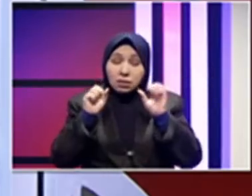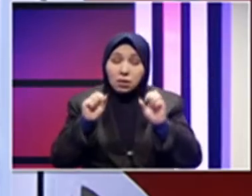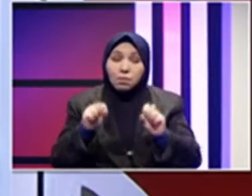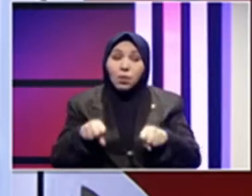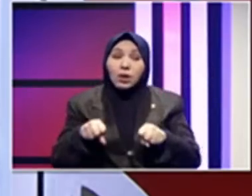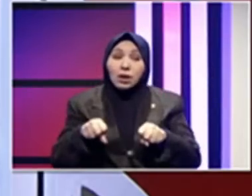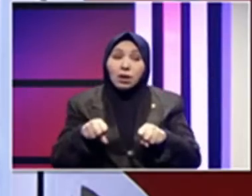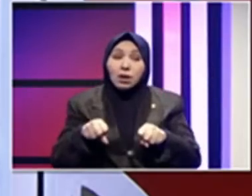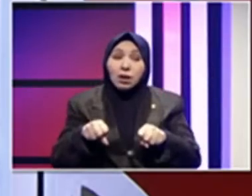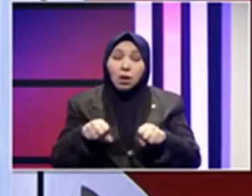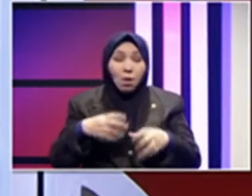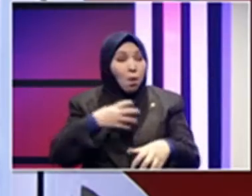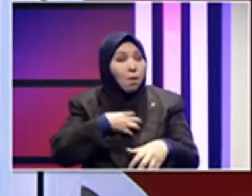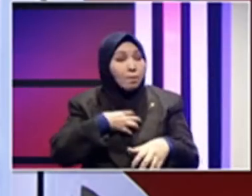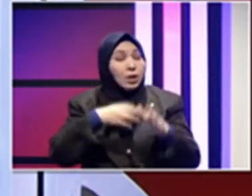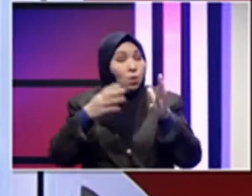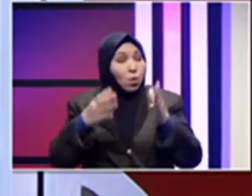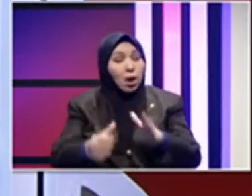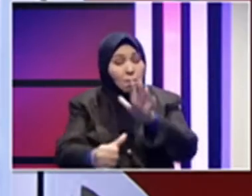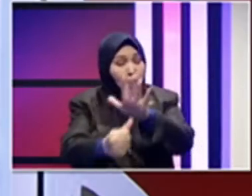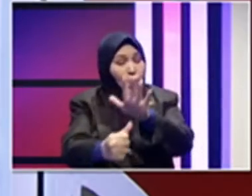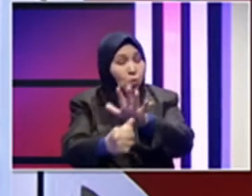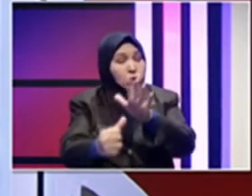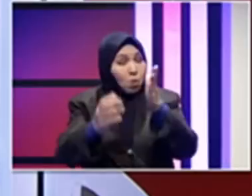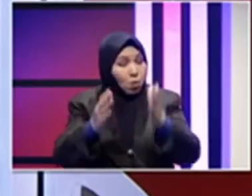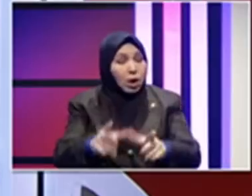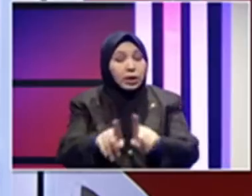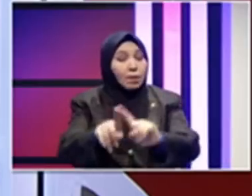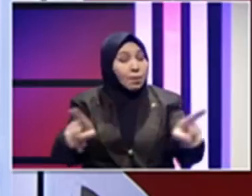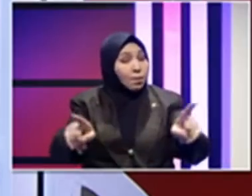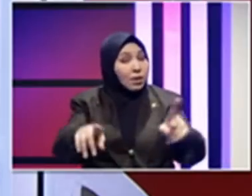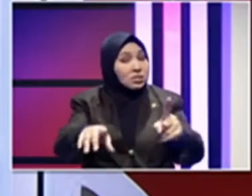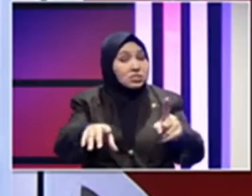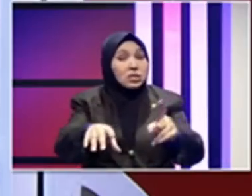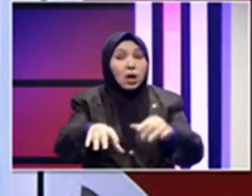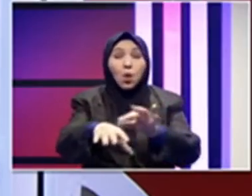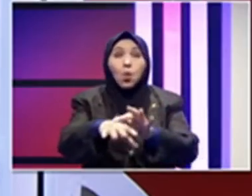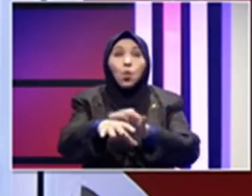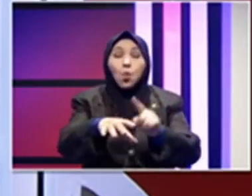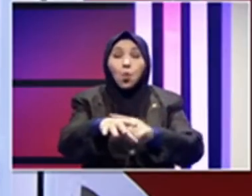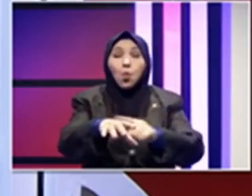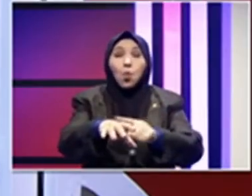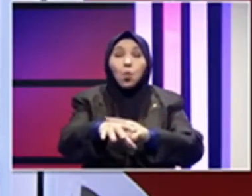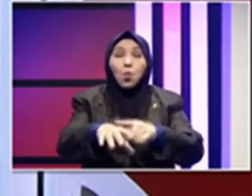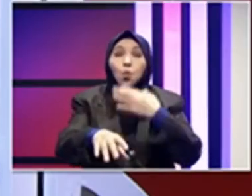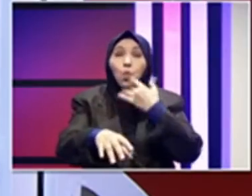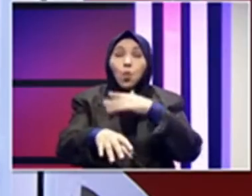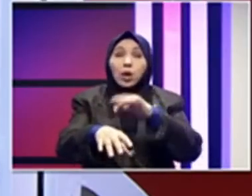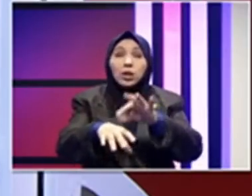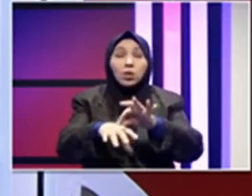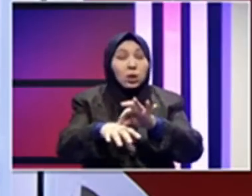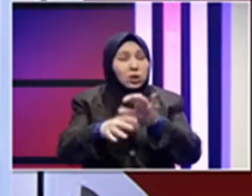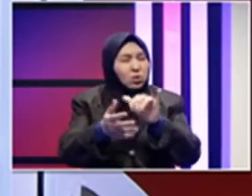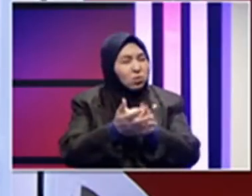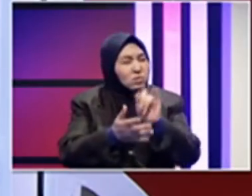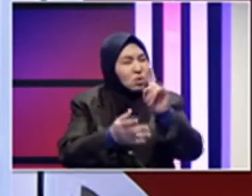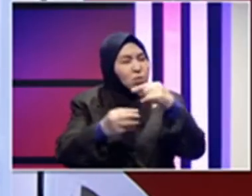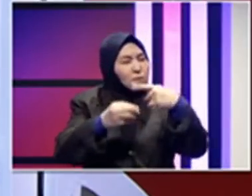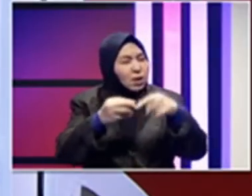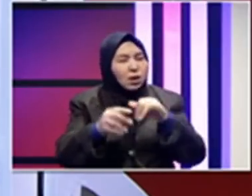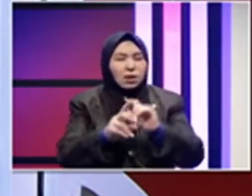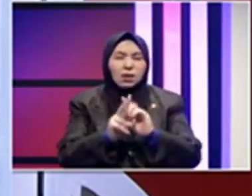dia komen orang, mengutuk orang yang berbeza warna. Ya, itu adalah sebagai satu perkara yang